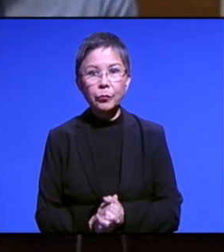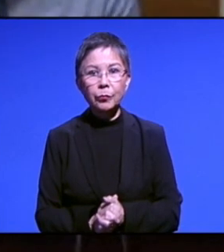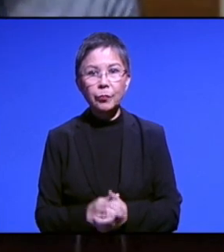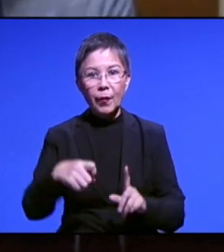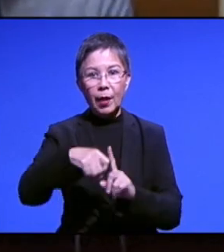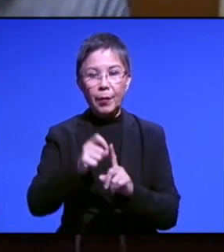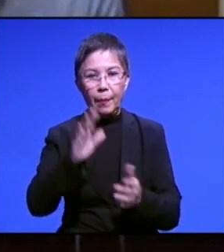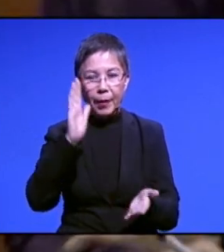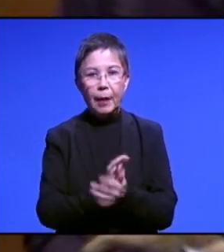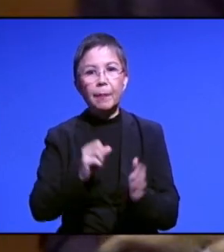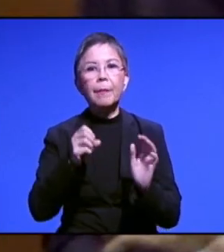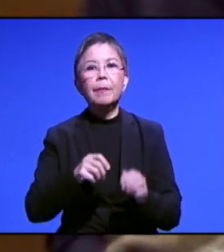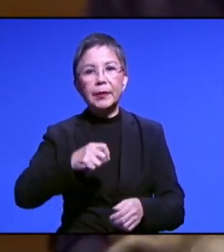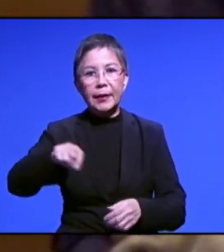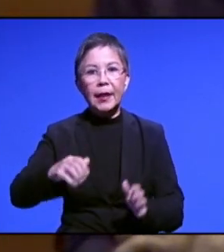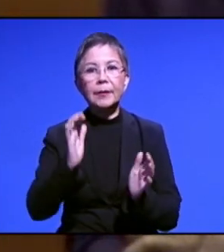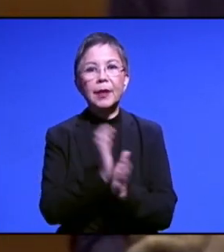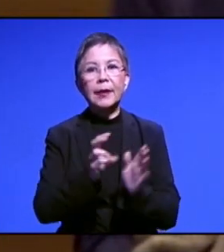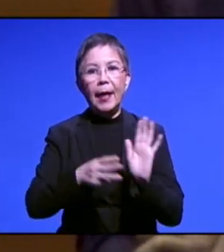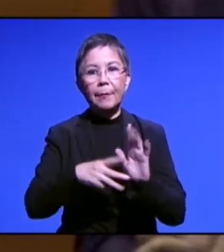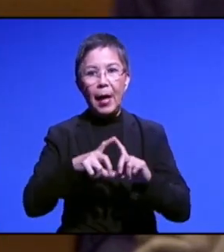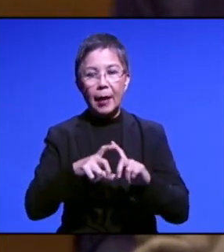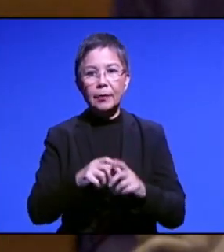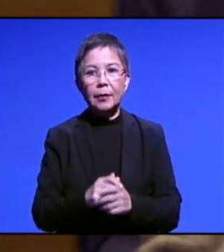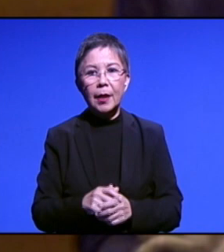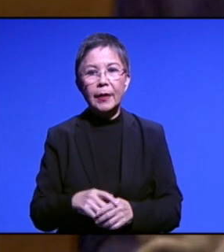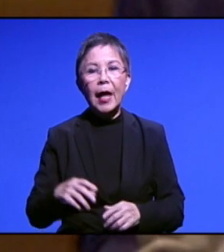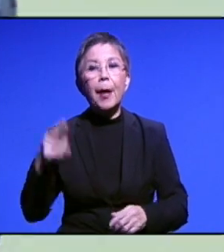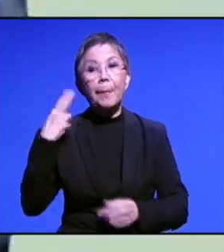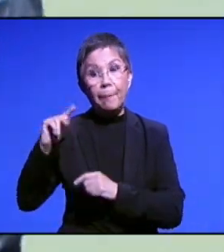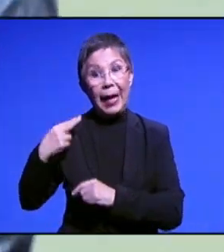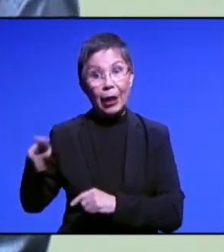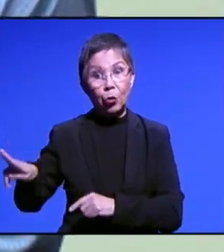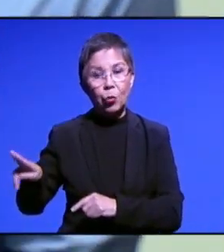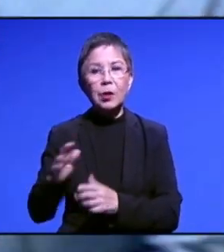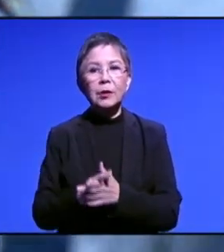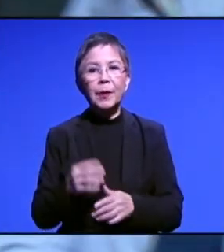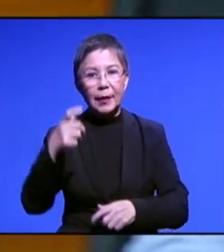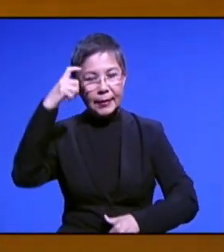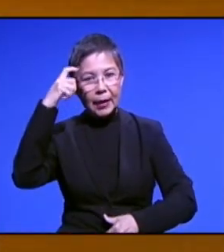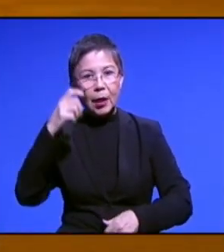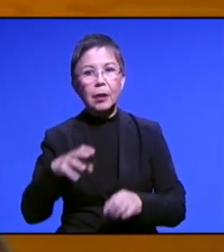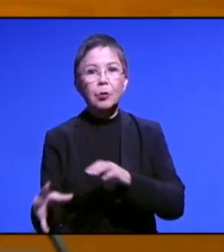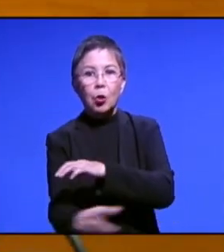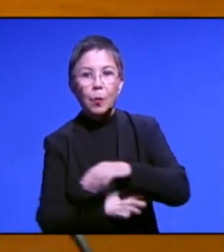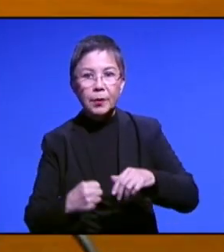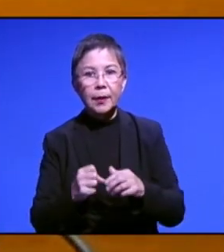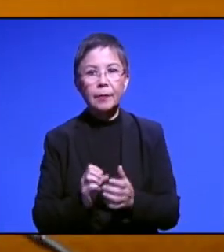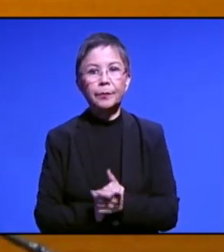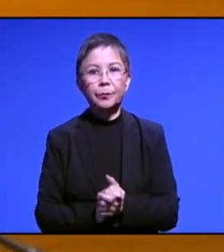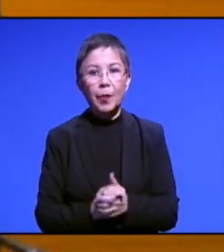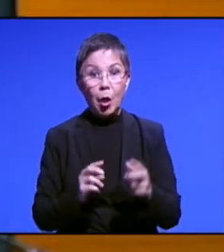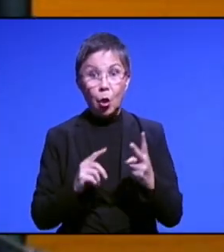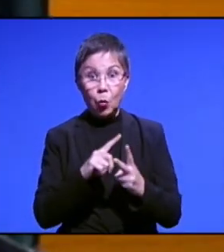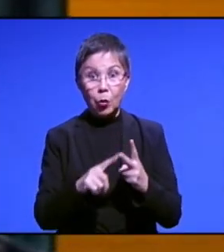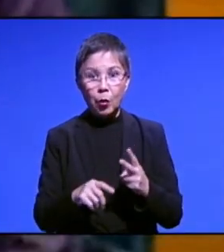KPK menetapkan mantan Sekretaris Mahkamah Agung Nur Hadi dan menantunya Rezky Herbiono sebagai tersangka kasus korupsi. Selain